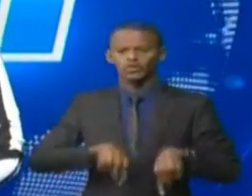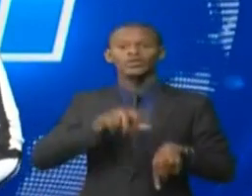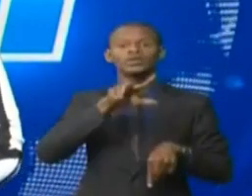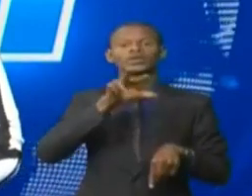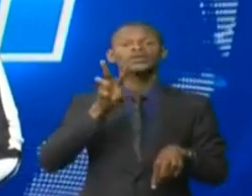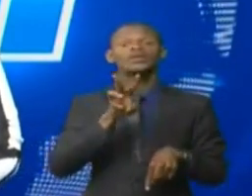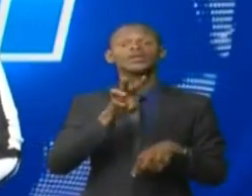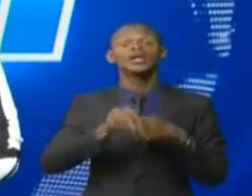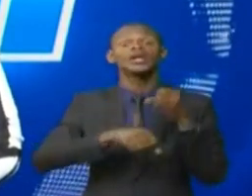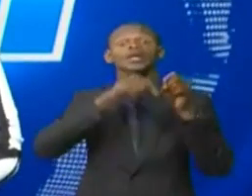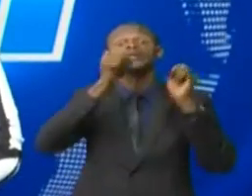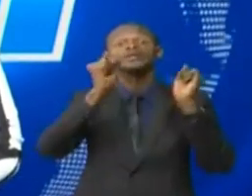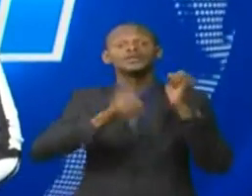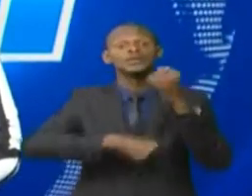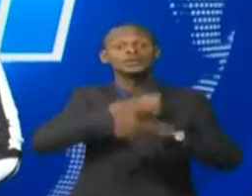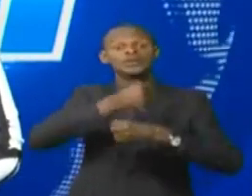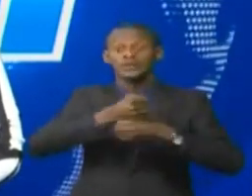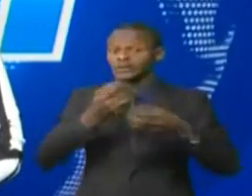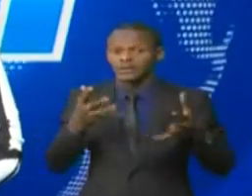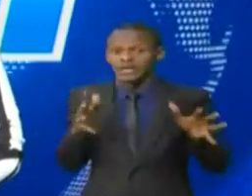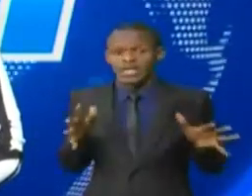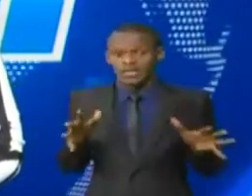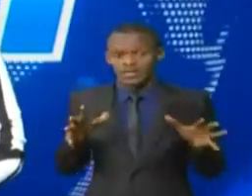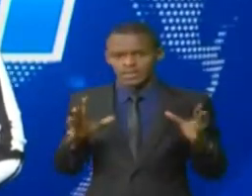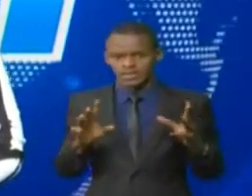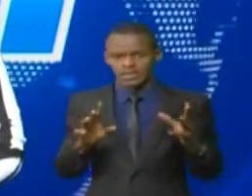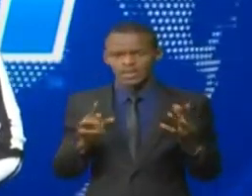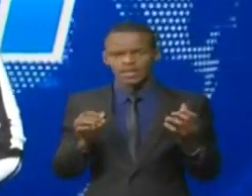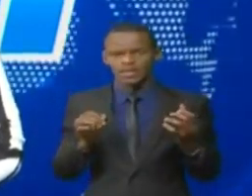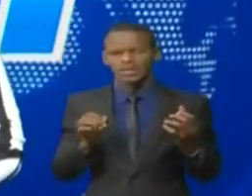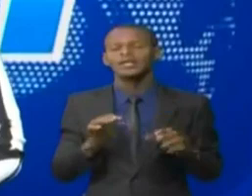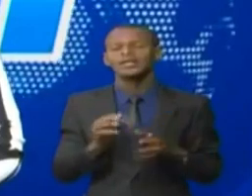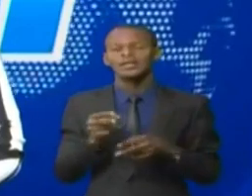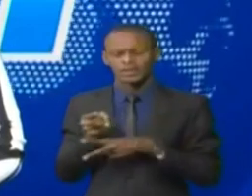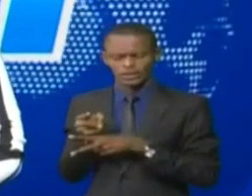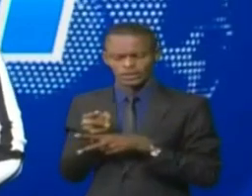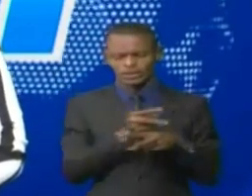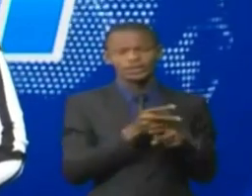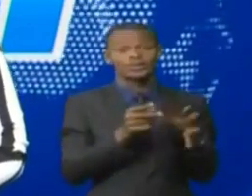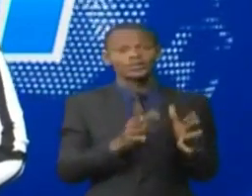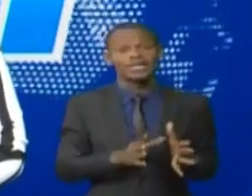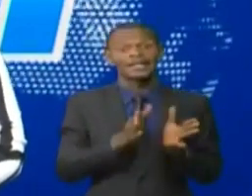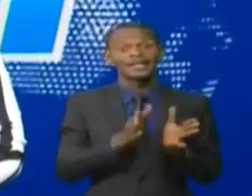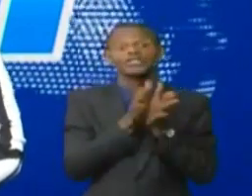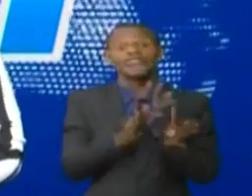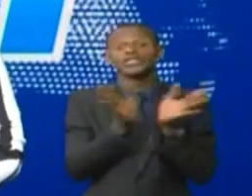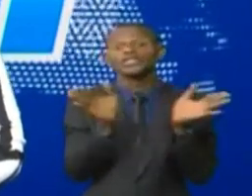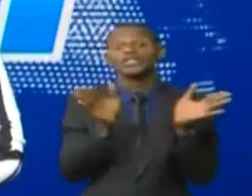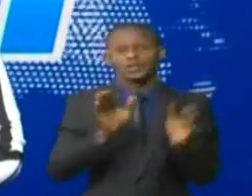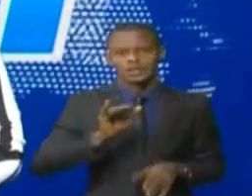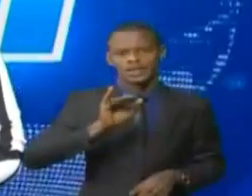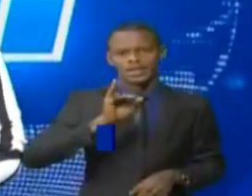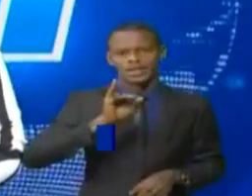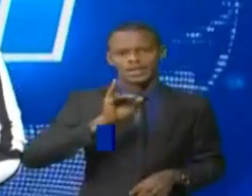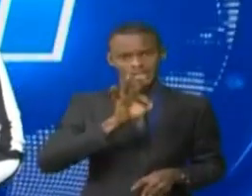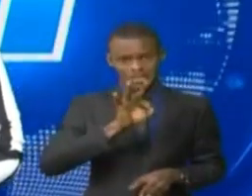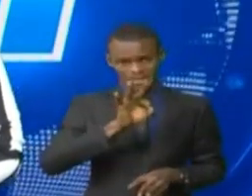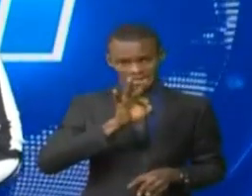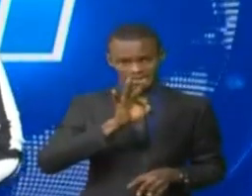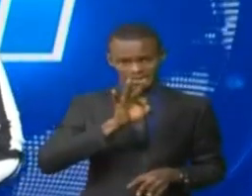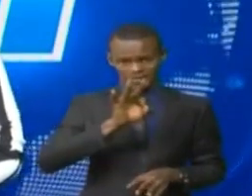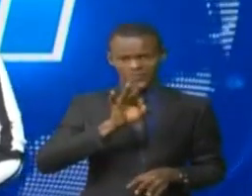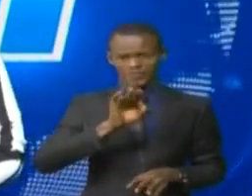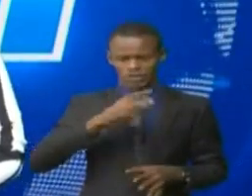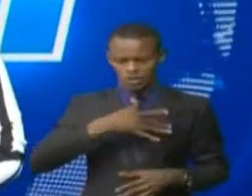Jules Guetté de mobiliser et réarmer ses troupes vers de nouveaux défis. Les meilleurs agents IGF ont